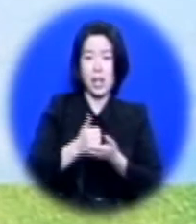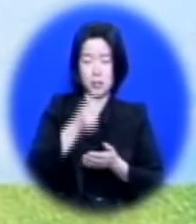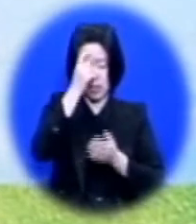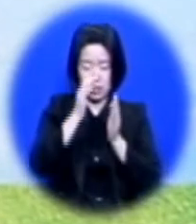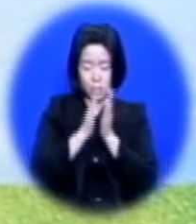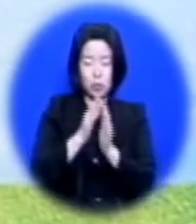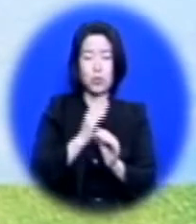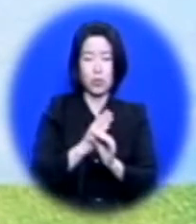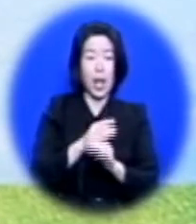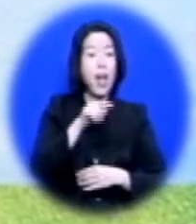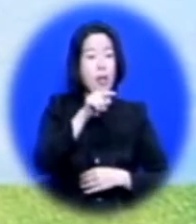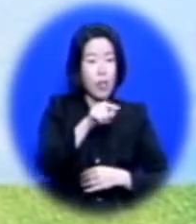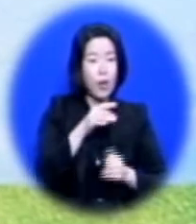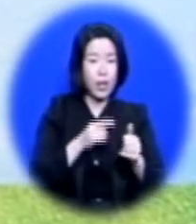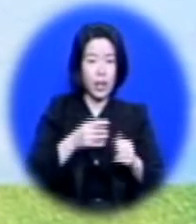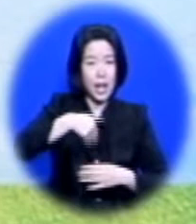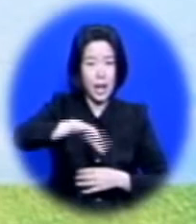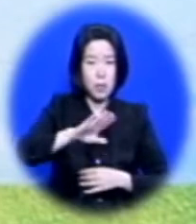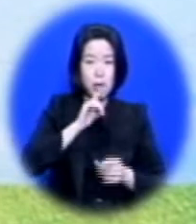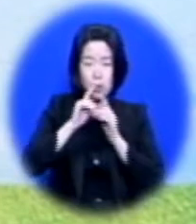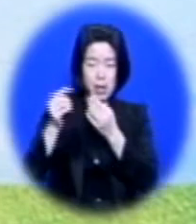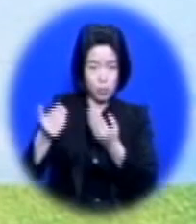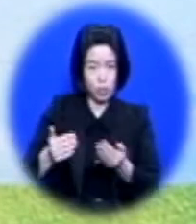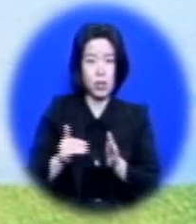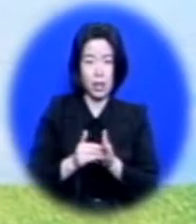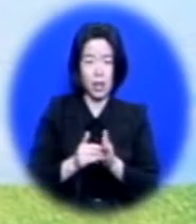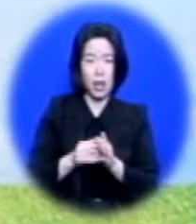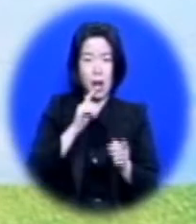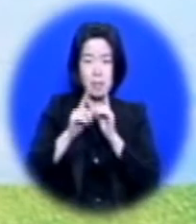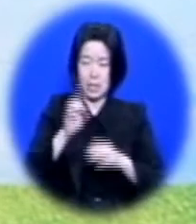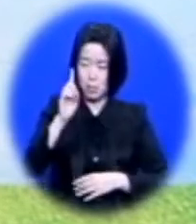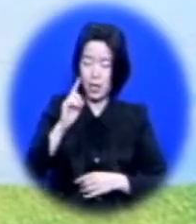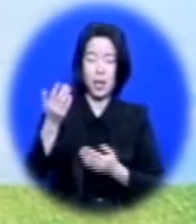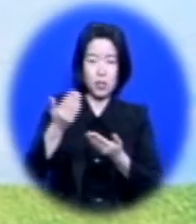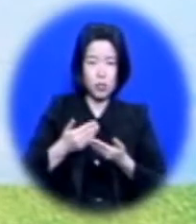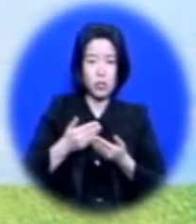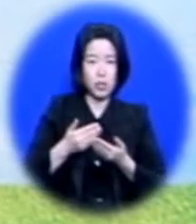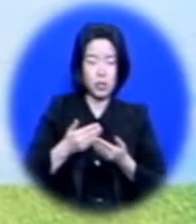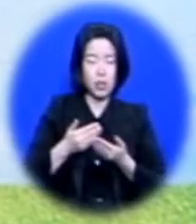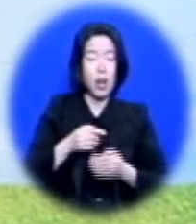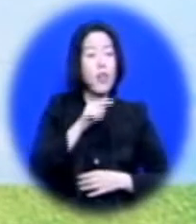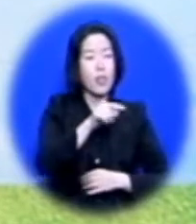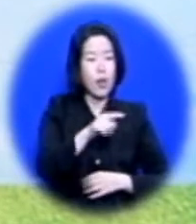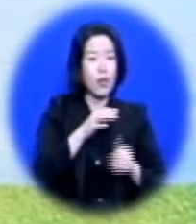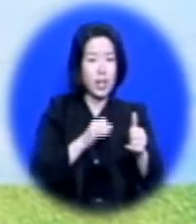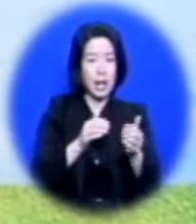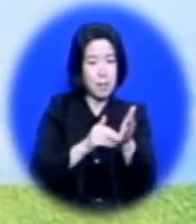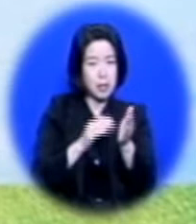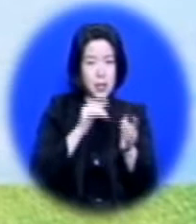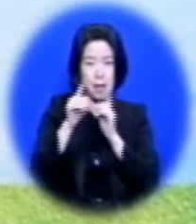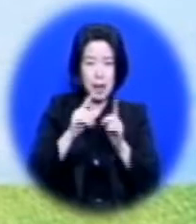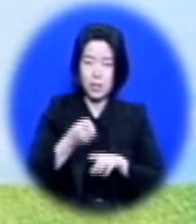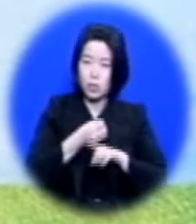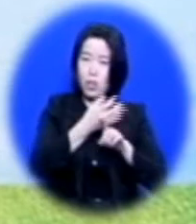중에 너에게 가보라고 하신다 말씀을 1 주셨어 너에게 비밀의 말씀을